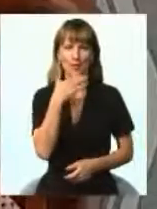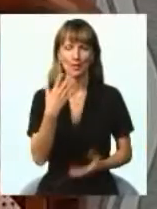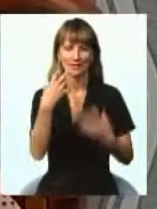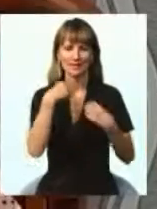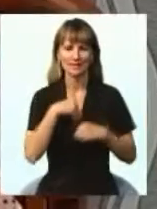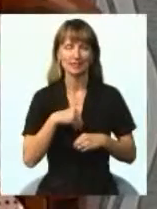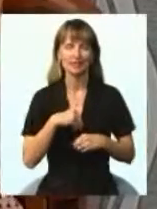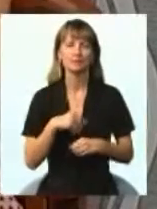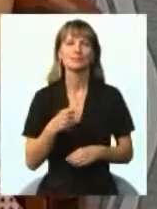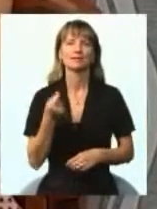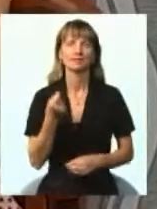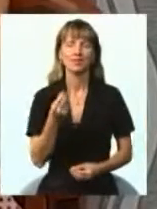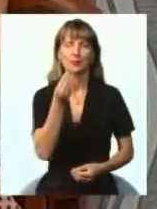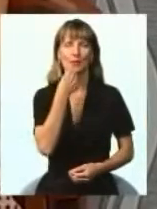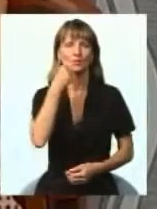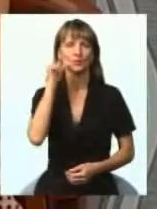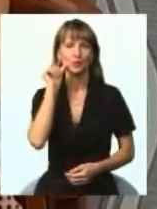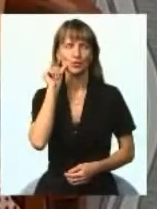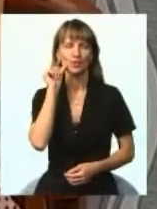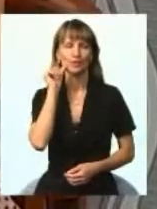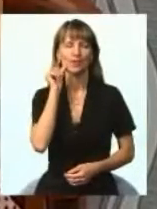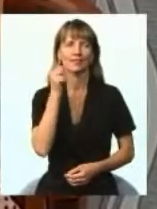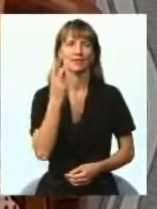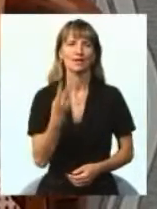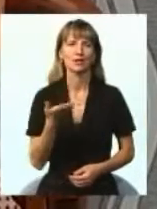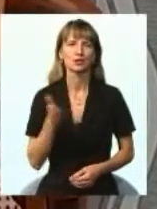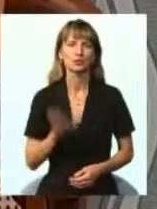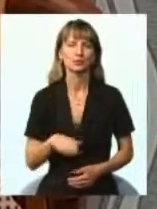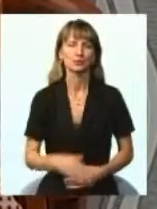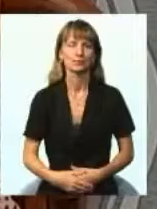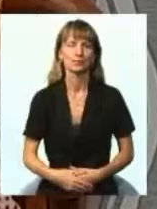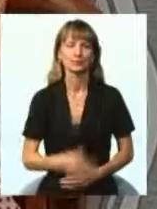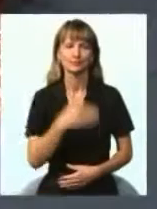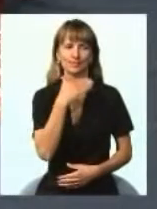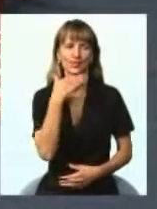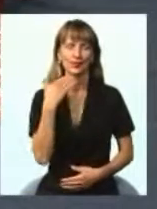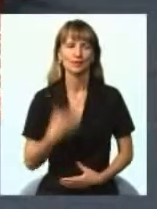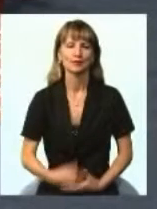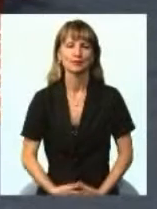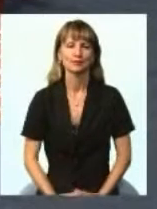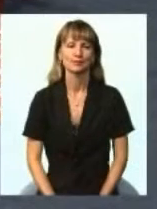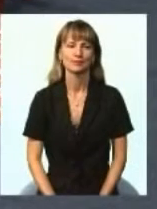переїла? Трішечки поїла вчора. Два штучки, дві пачечки. Багато?